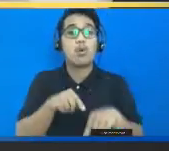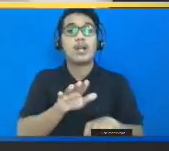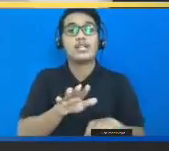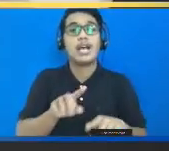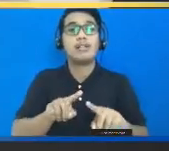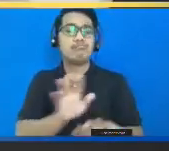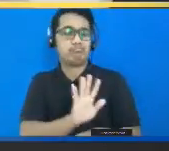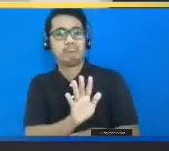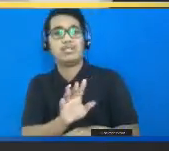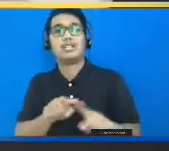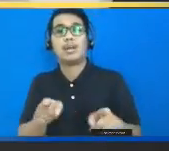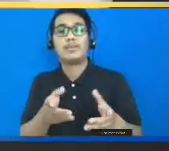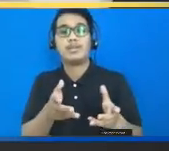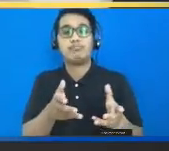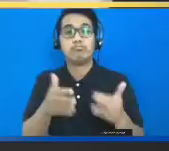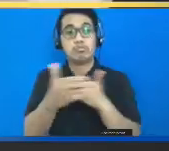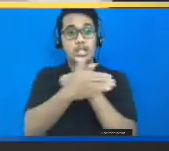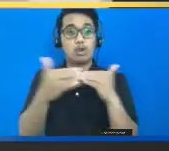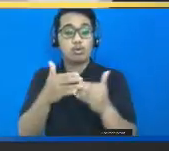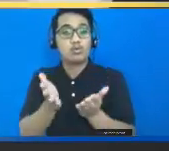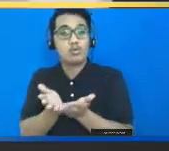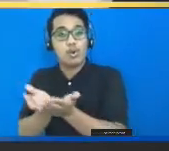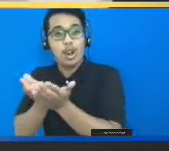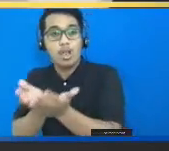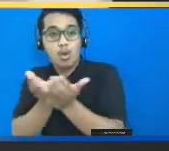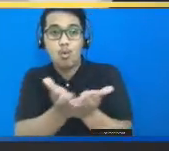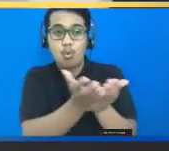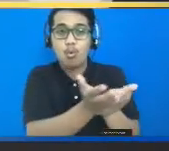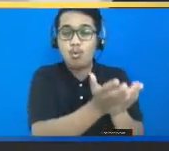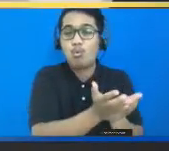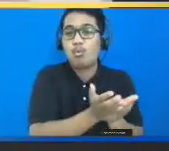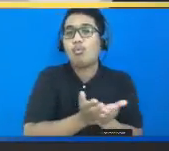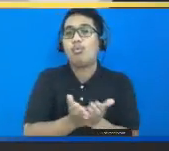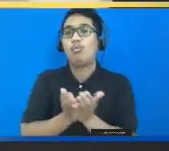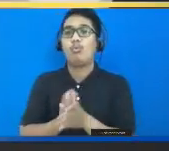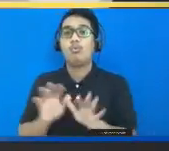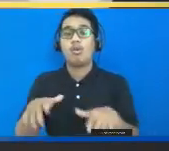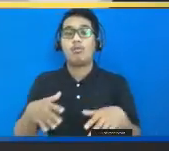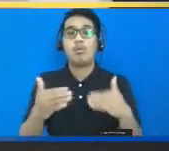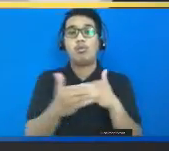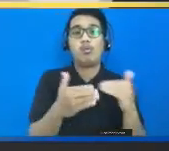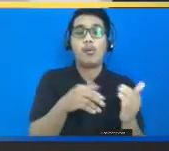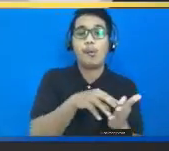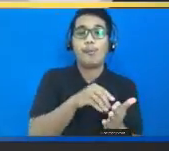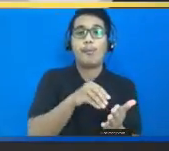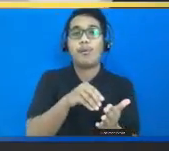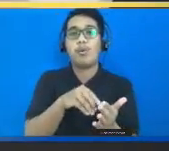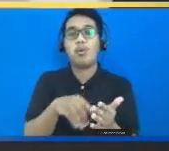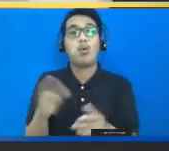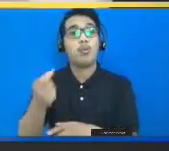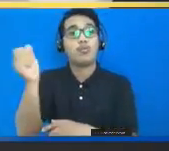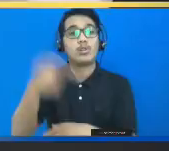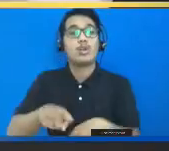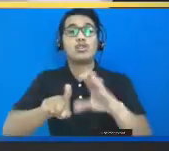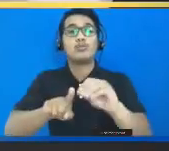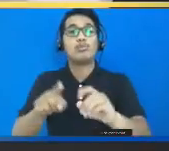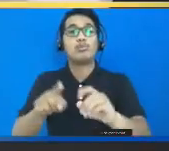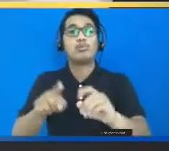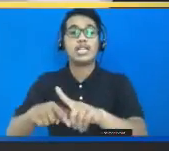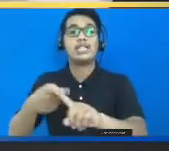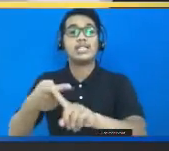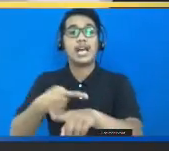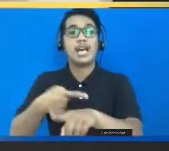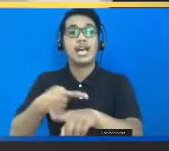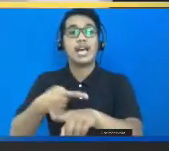transportasi laut keharusan karena telah potensi lokasi darat itu ongkosnya 10 kali dari laut